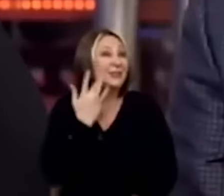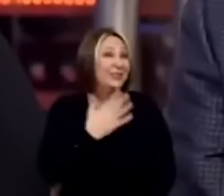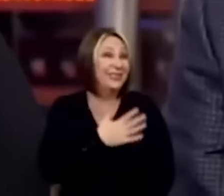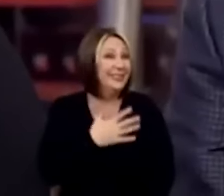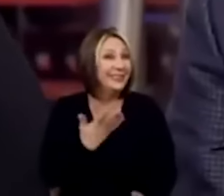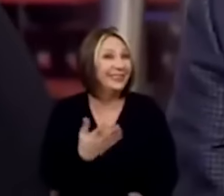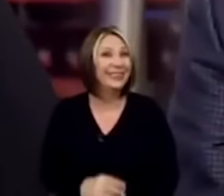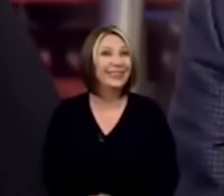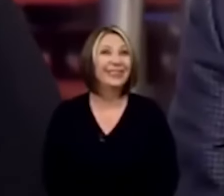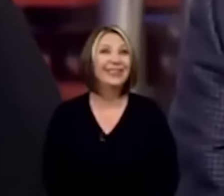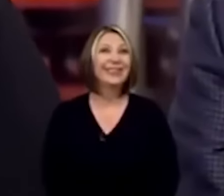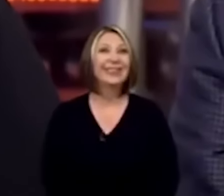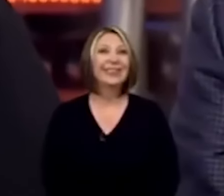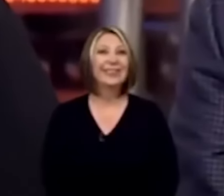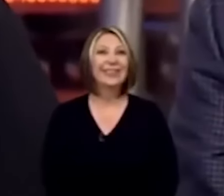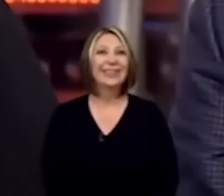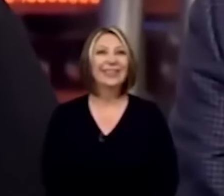sürüyorsunuz?